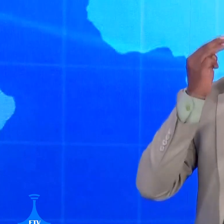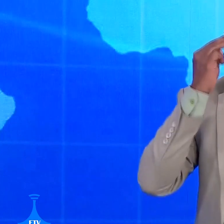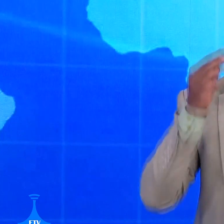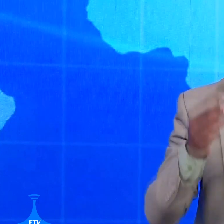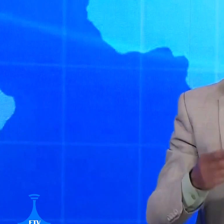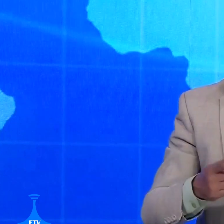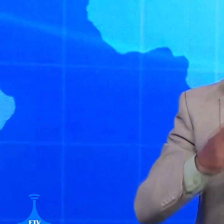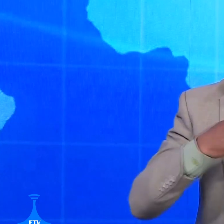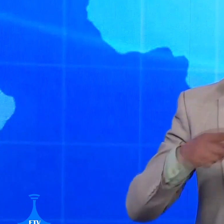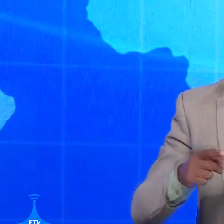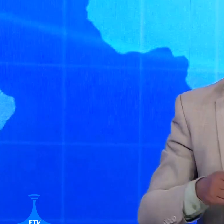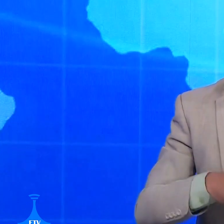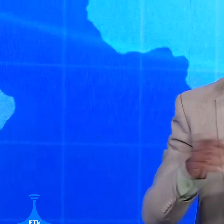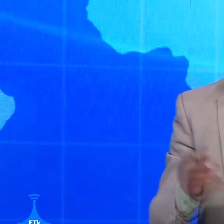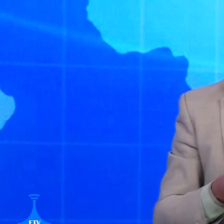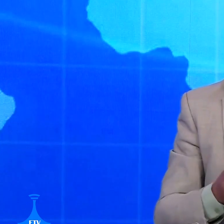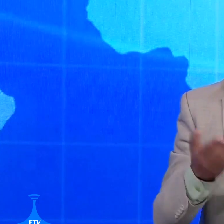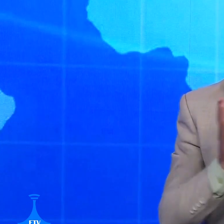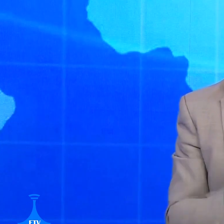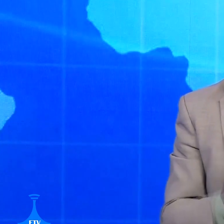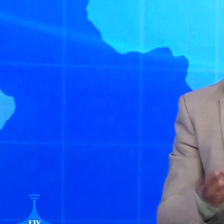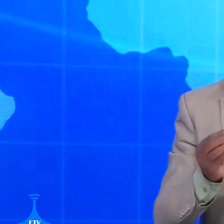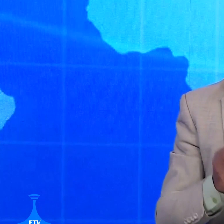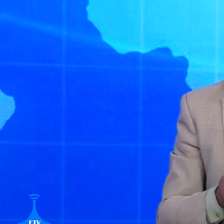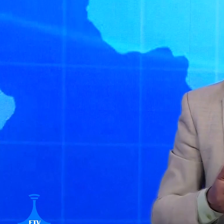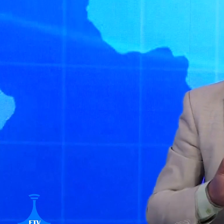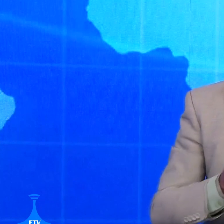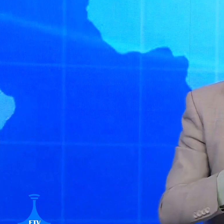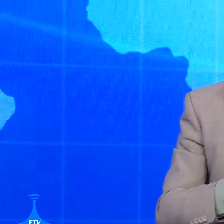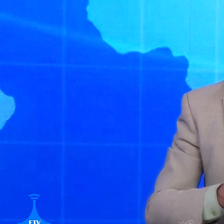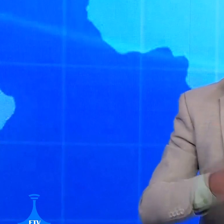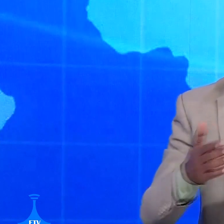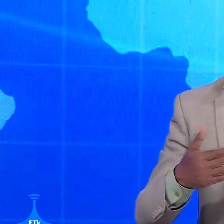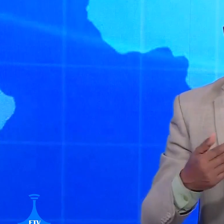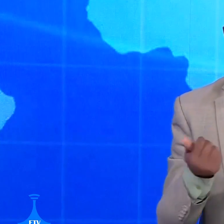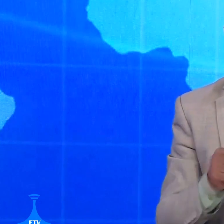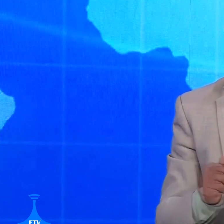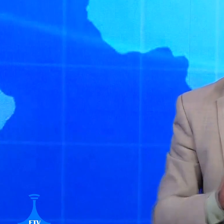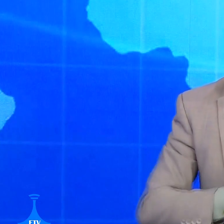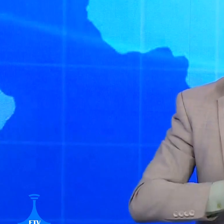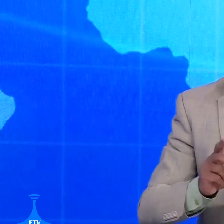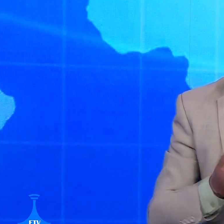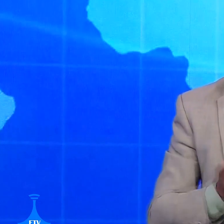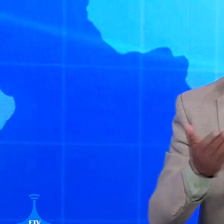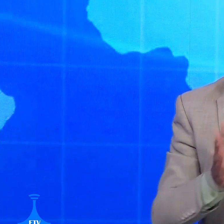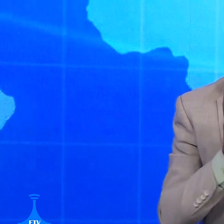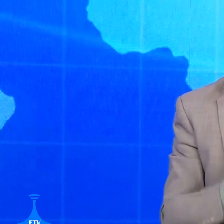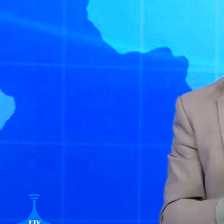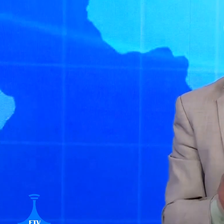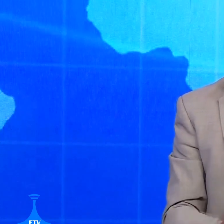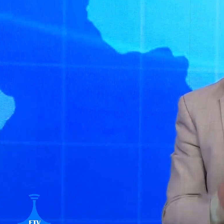የቱሪዝም ሚኒስቴር በተጋነነ ወጪ ግዢ ማከናወን ጨምሮ ከምመና ውጭ ያለ ውድድር በቀጥታ